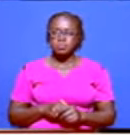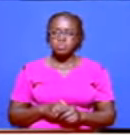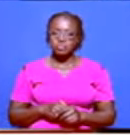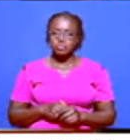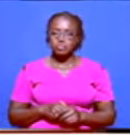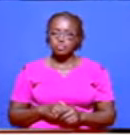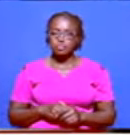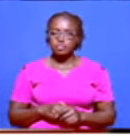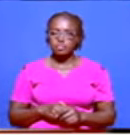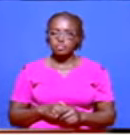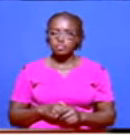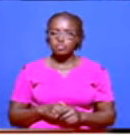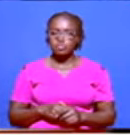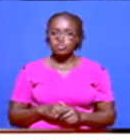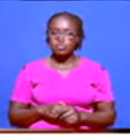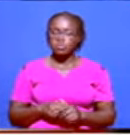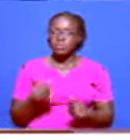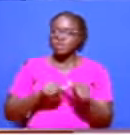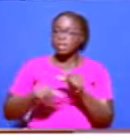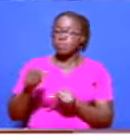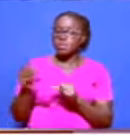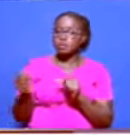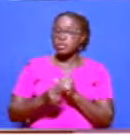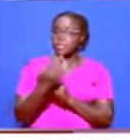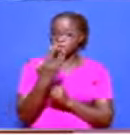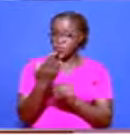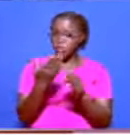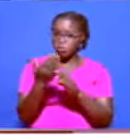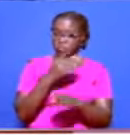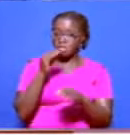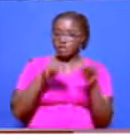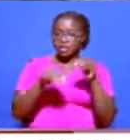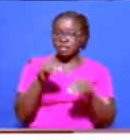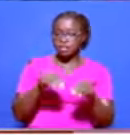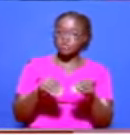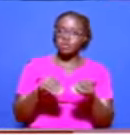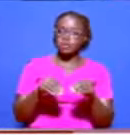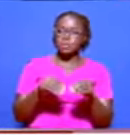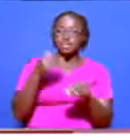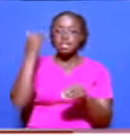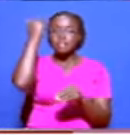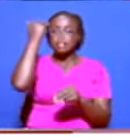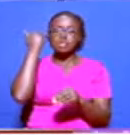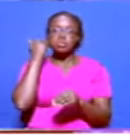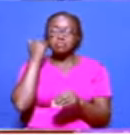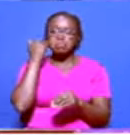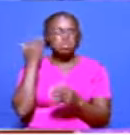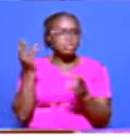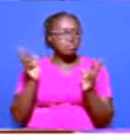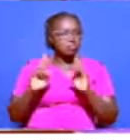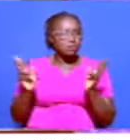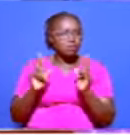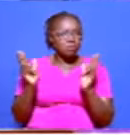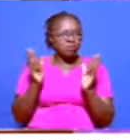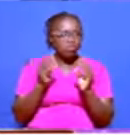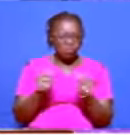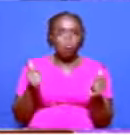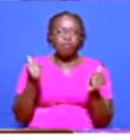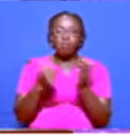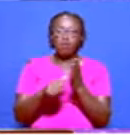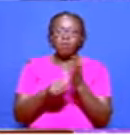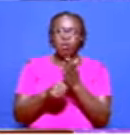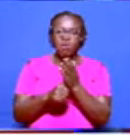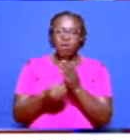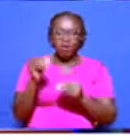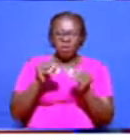Huku ikisalia takriban miezi minne kabla ya uchaguzi mkuu, idara ya mahakama inajiandaa kusuluhisha mizozo ya uchaguzi kwa njia ya uwazi